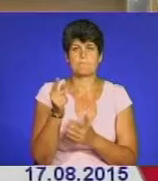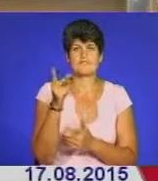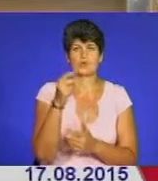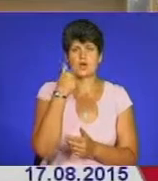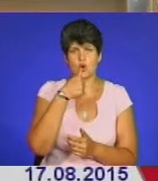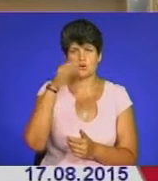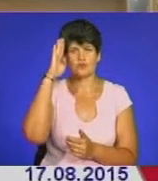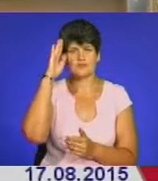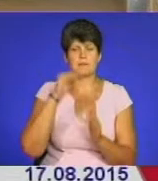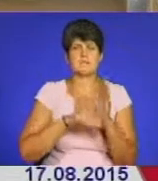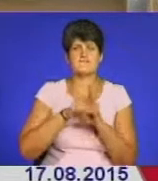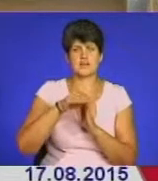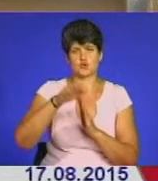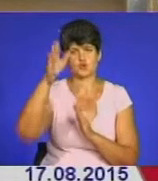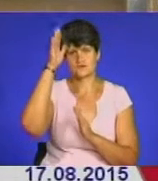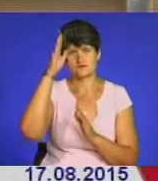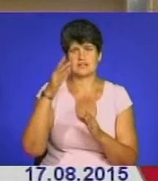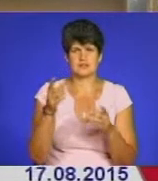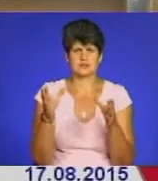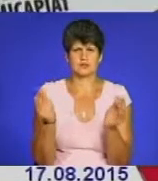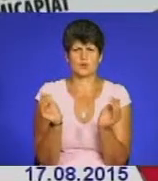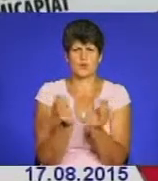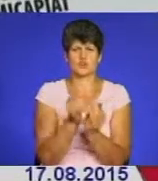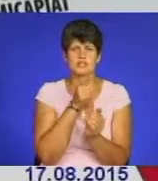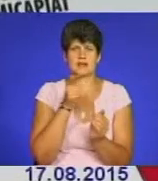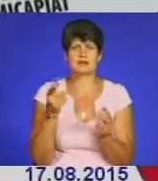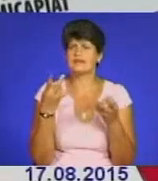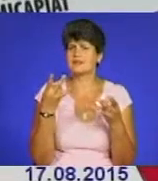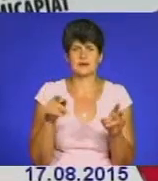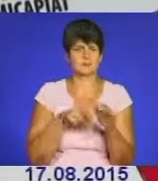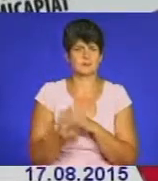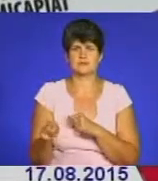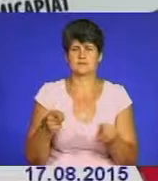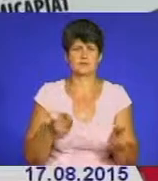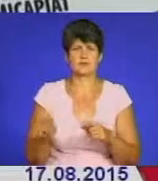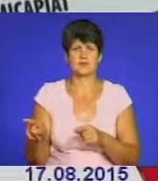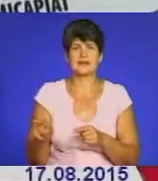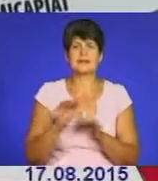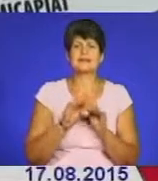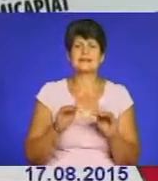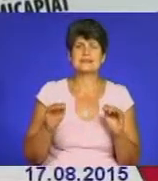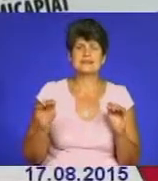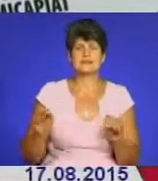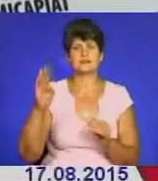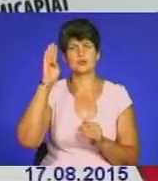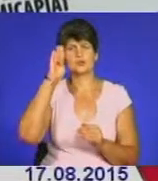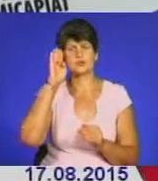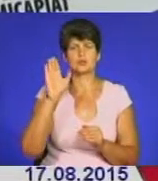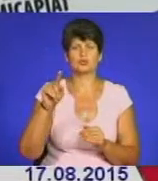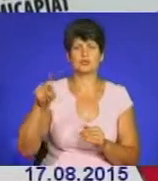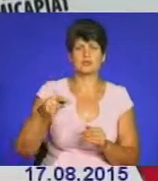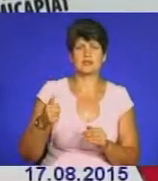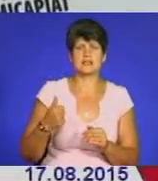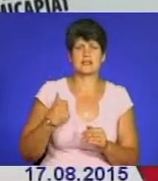призов на строкову військову службу. Нагадаємо, призовний вік чоловіків – з 18 до 27 років. Однак до війська вони потраплять лише